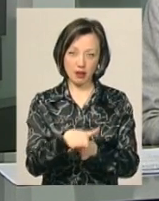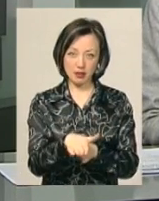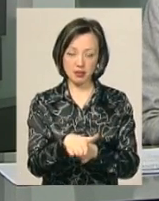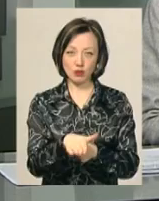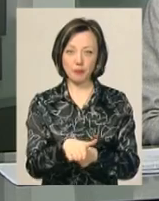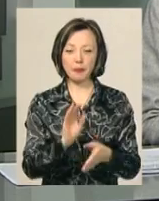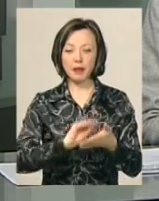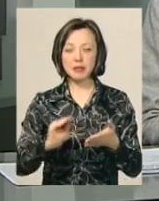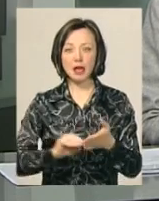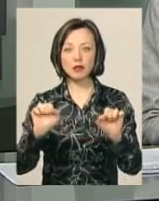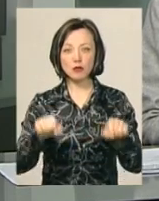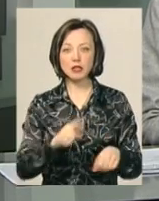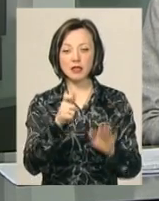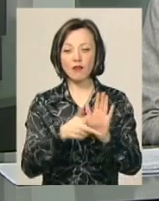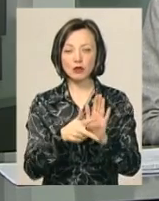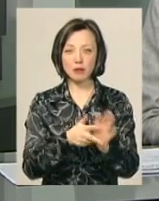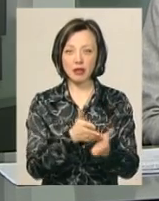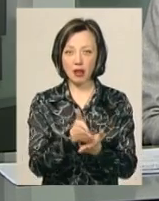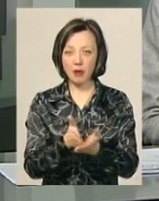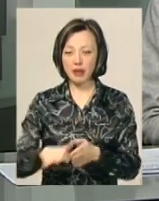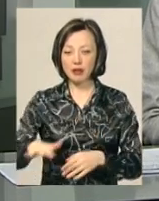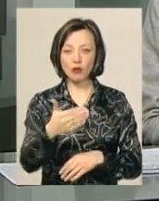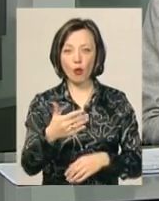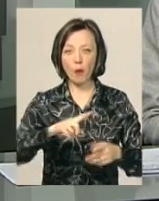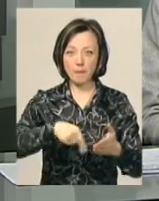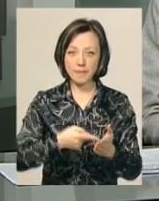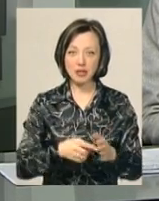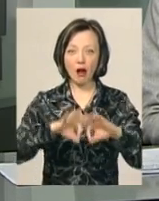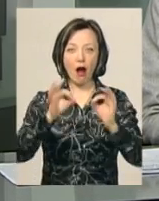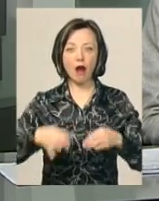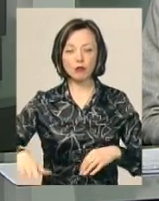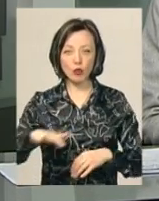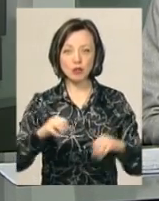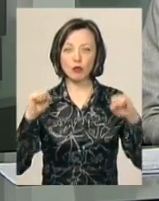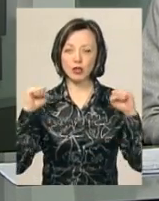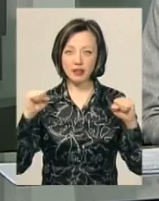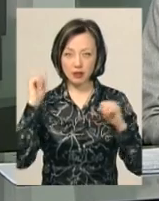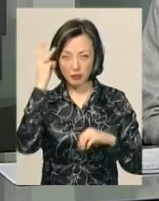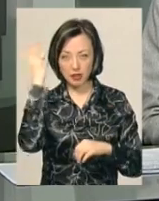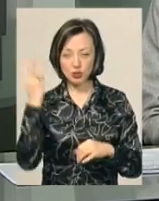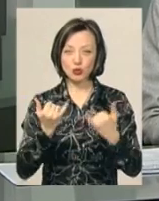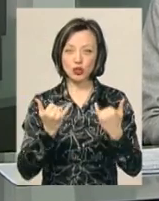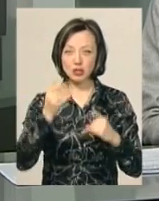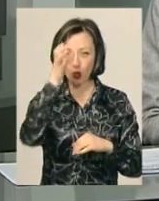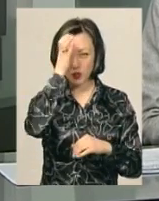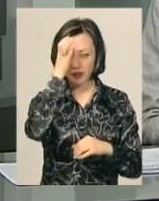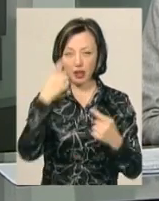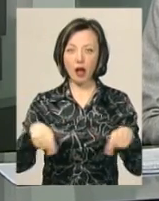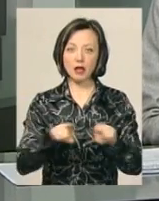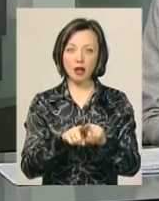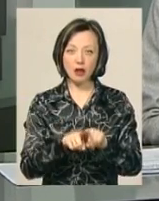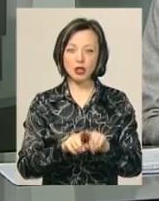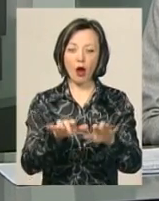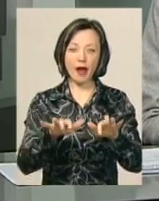реалізацію. Писати можна за 8 напрямками – територія твого міста, арт-простір Хмельницького, спортивний Хмельницький, сучасна освіта, а також